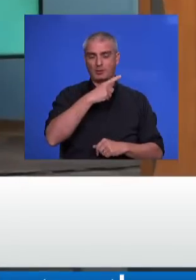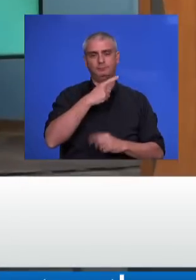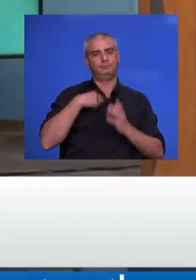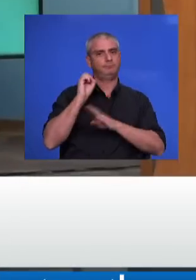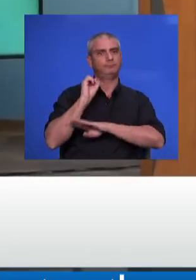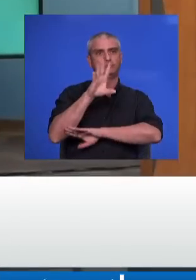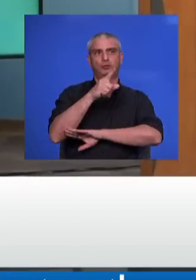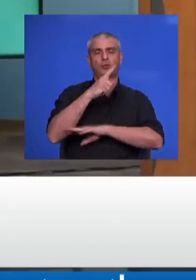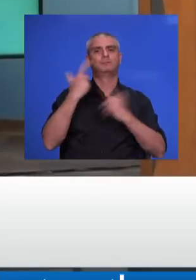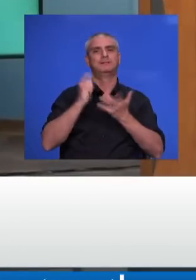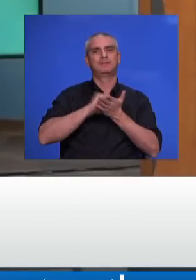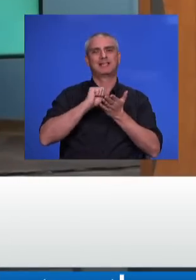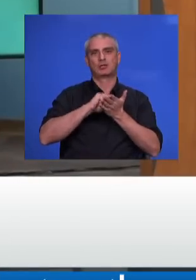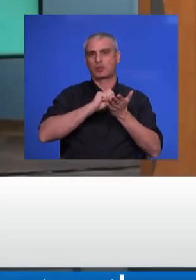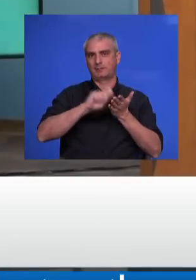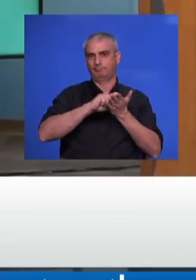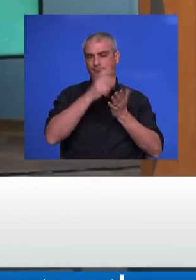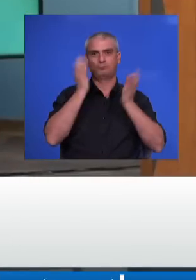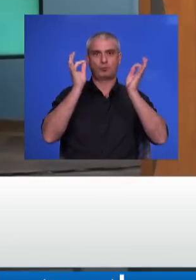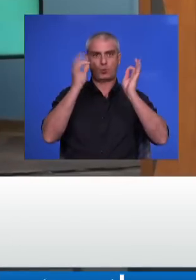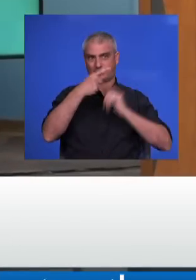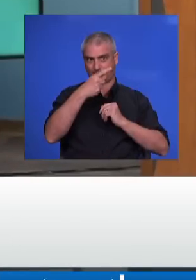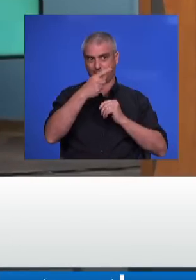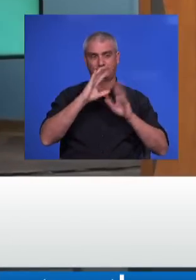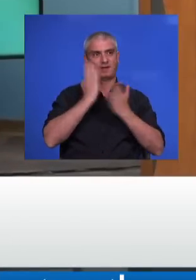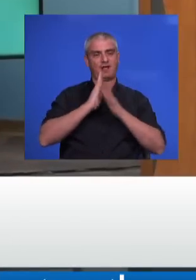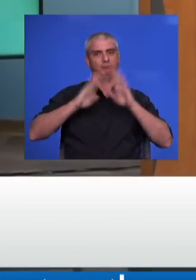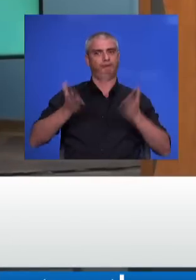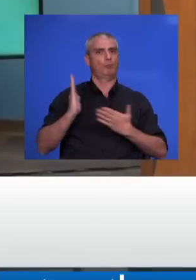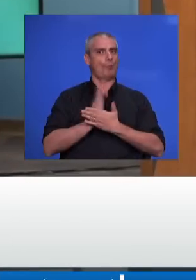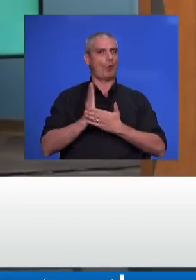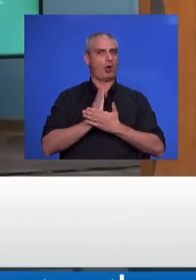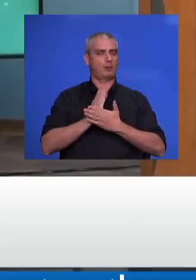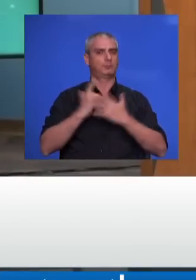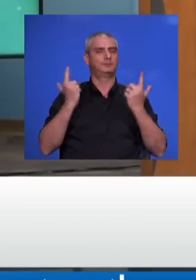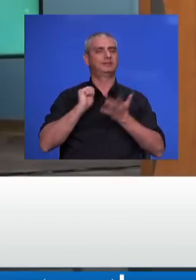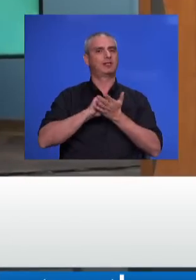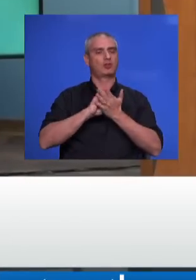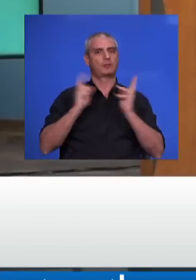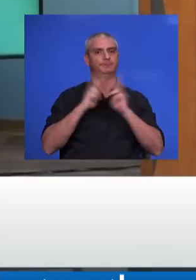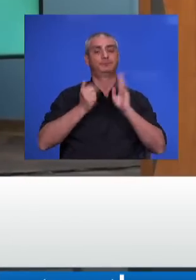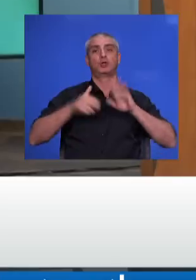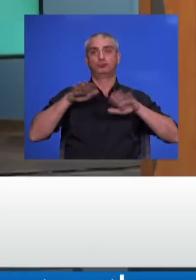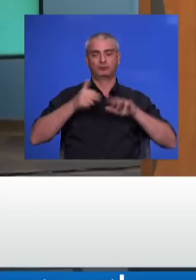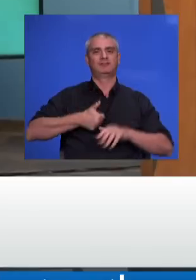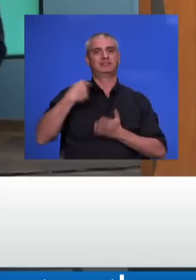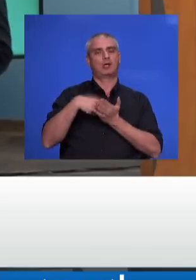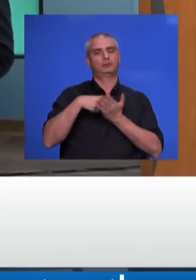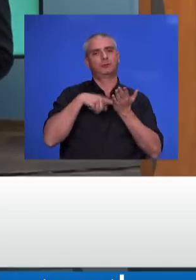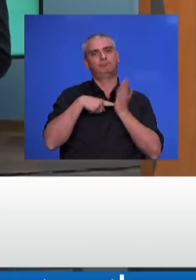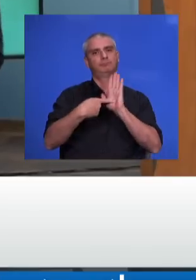משם את מסיבת העיתונאים המיוחדת. הנה הפודיום כבר מוכן. מסיבת העיתונאים שמכנסים ראש הממשלה ושר האוצר להצגת